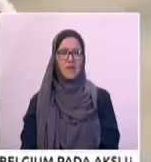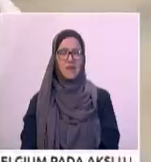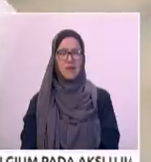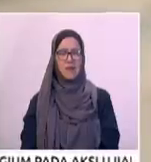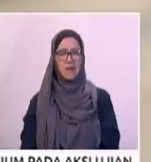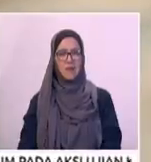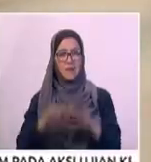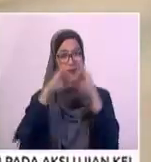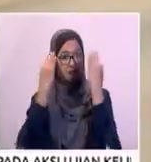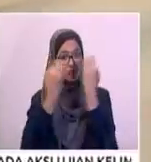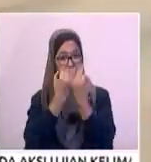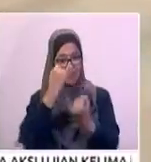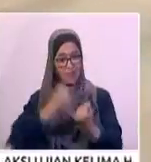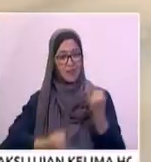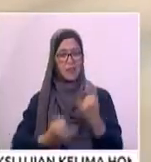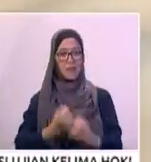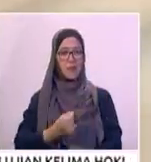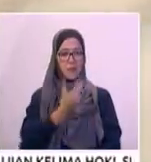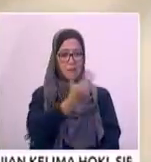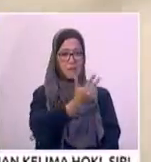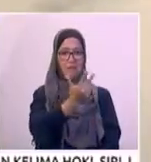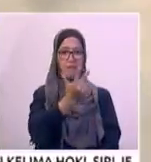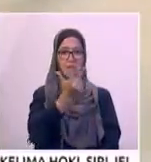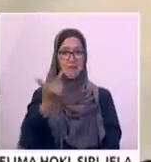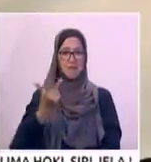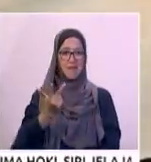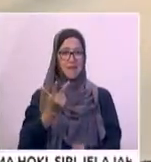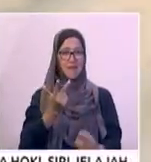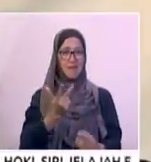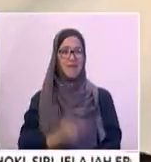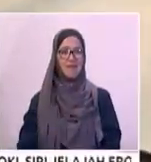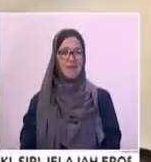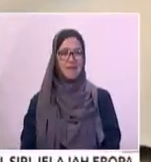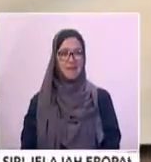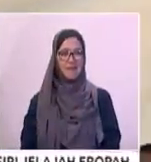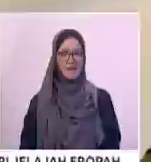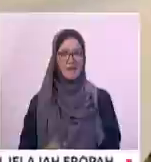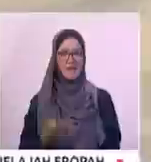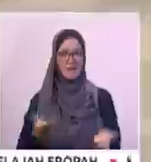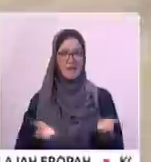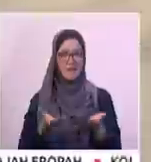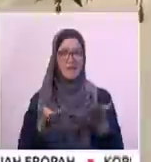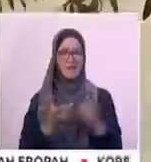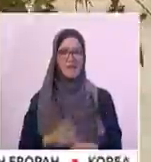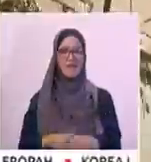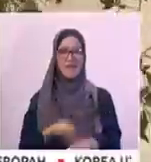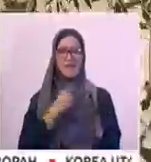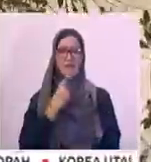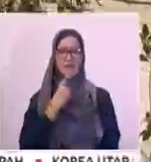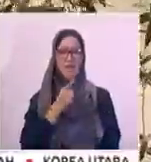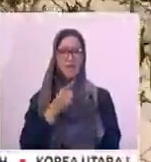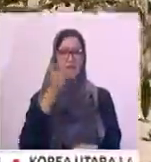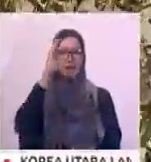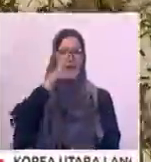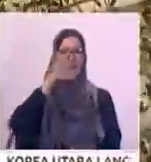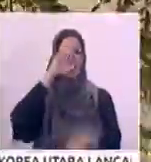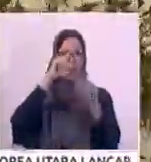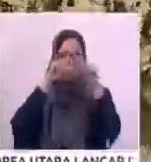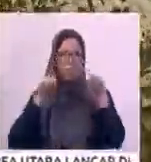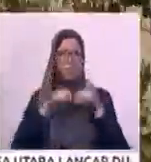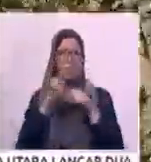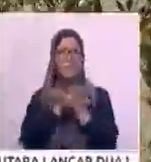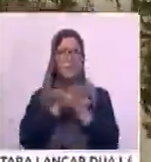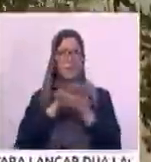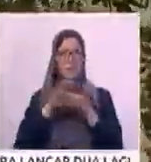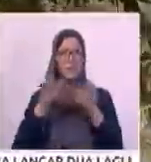keluarga yang terakhir? Sebab kebetulan mereka ada 3 pasang dekat sini. Pandai cari tempat kan. Ini ruang terbaiklah untuk berdoa. Tengok ya, berbumbungkan langit dan